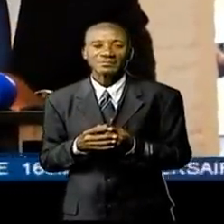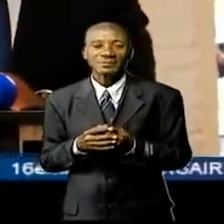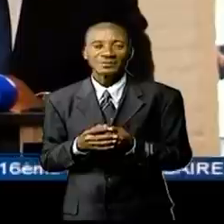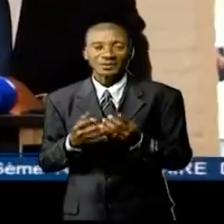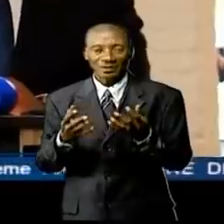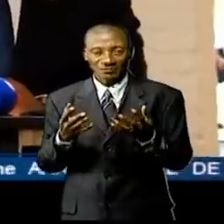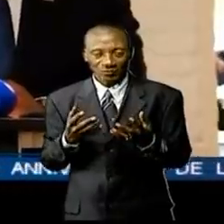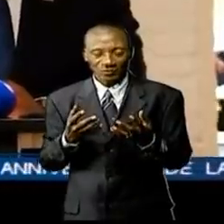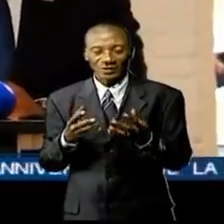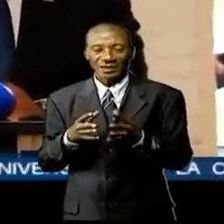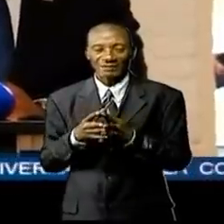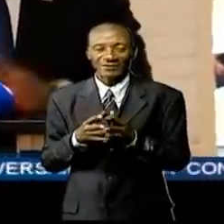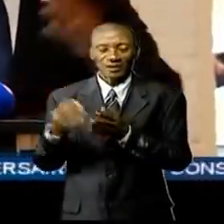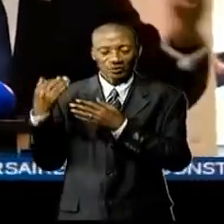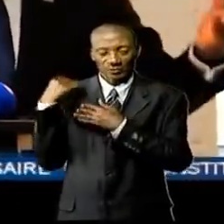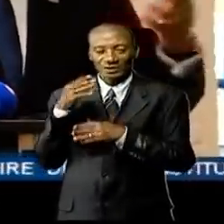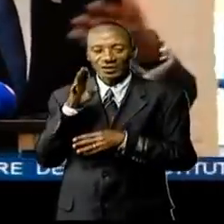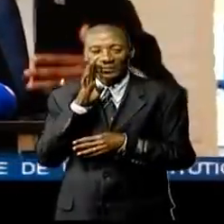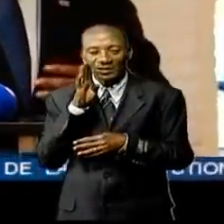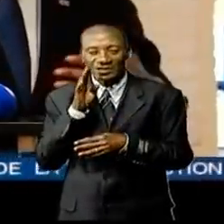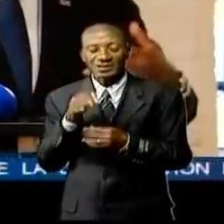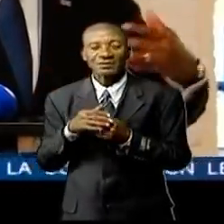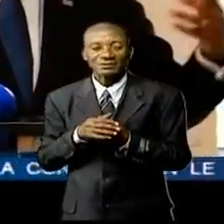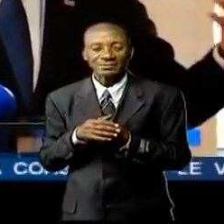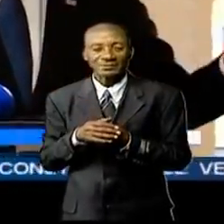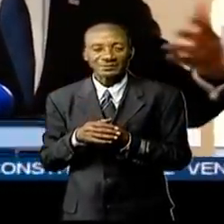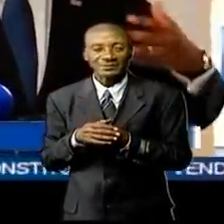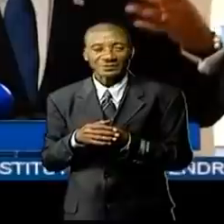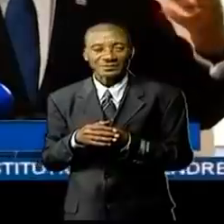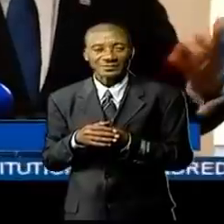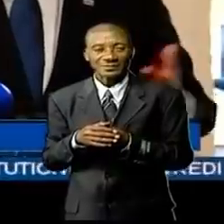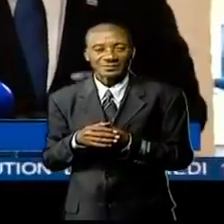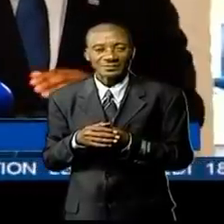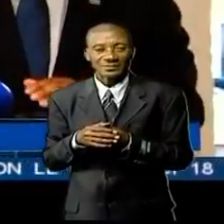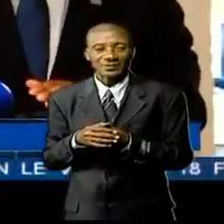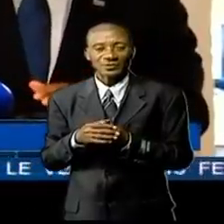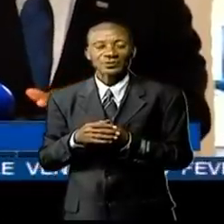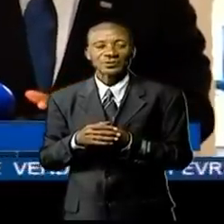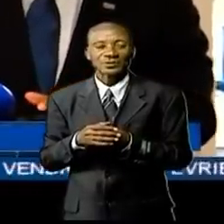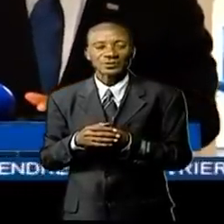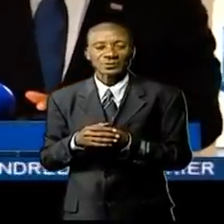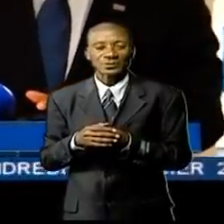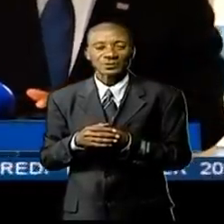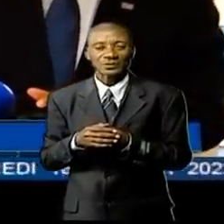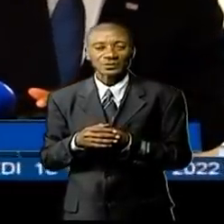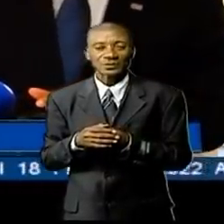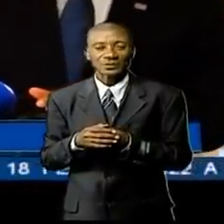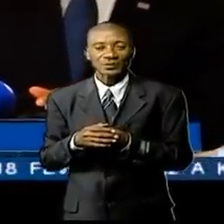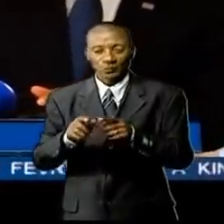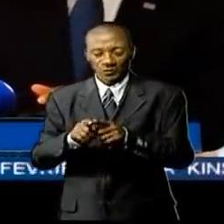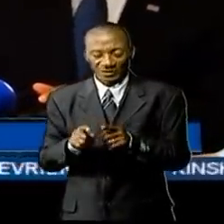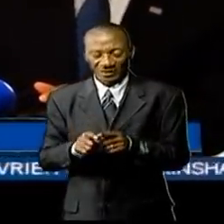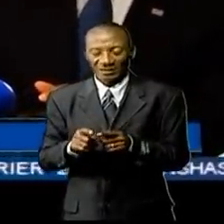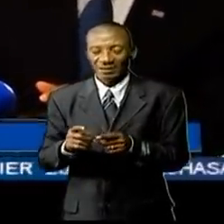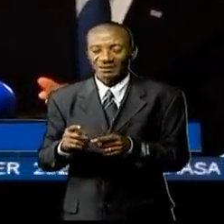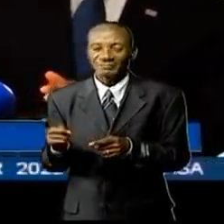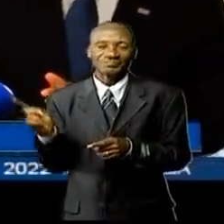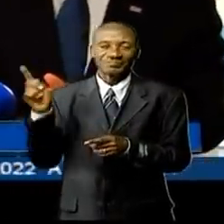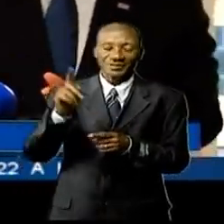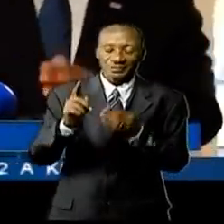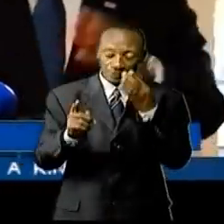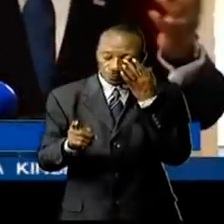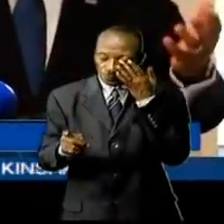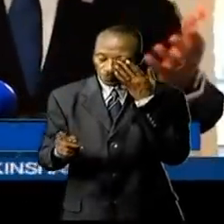Belgique aujourd'hui d'aller dans ce sens-là. Et vous l'avez dit, ça se fait vraiment en toute collaboration et de